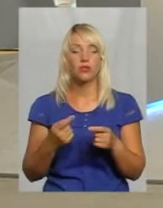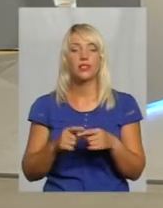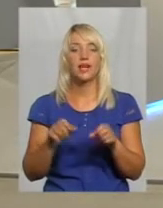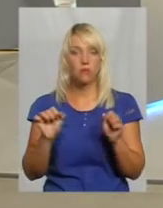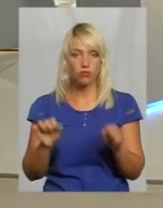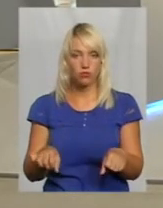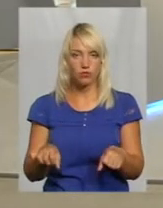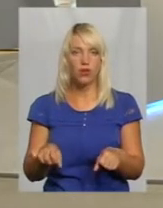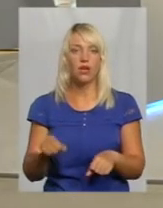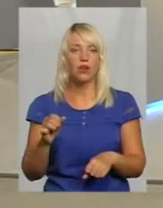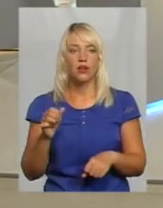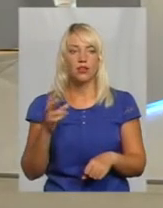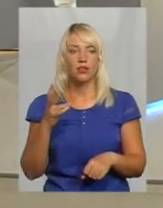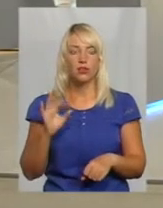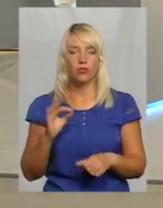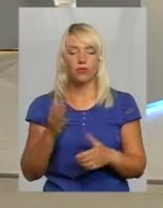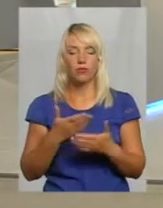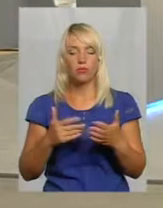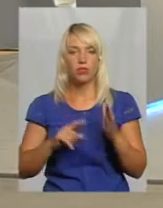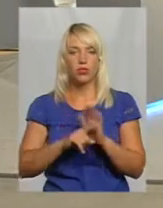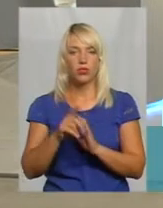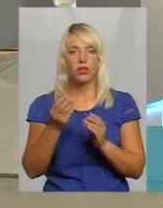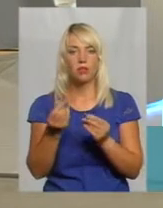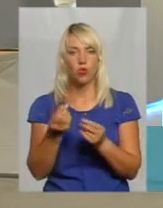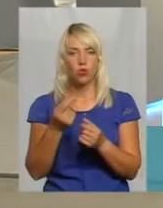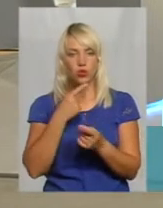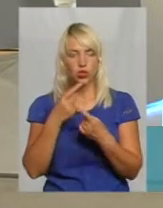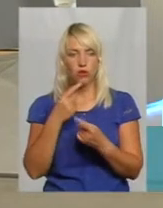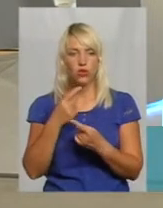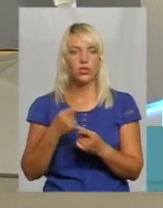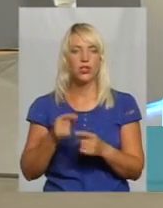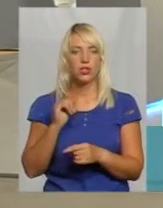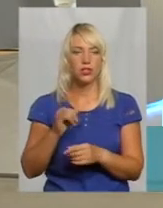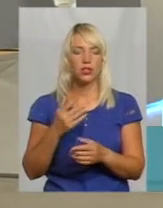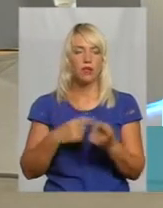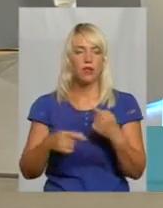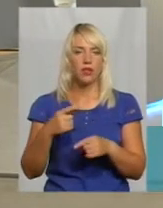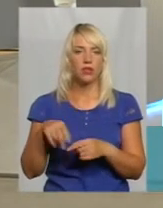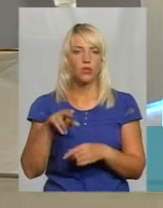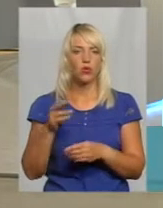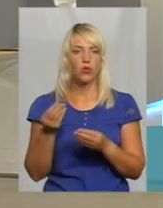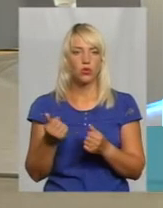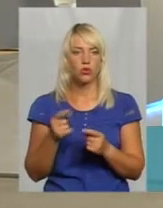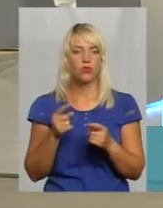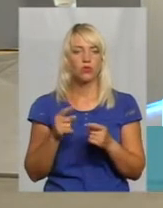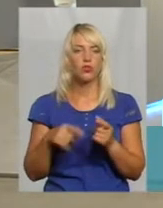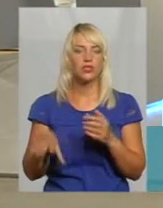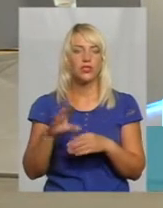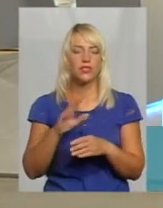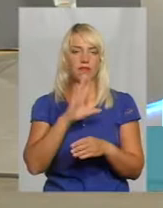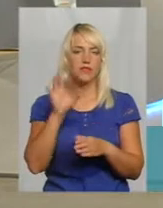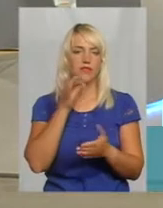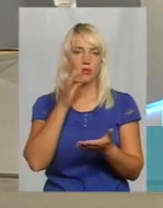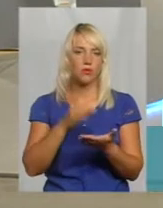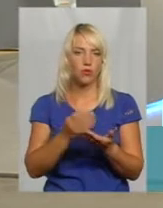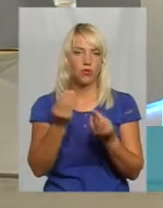але ми починали вже про кошти. Ми зараз знову до них повернемося, тому що за цим всім стоять кошти. І